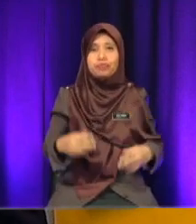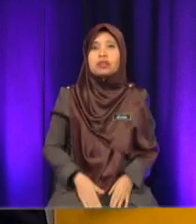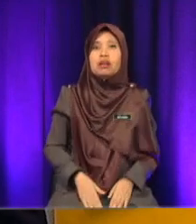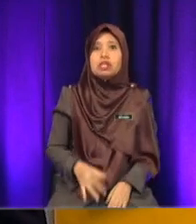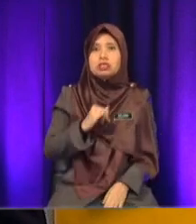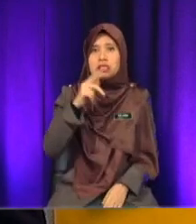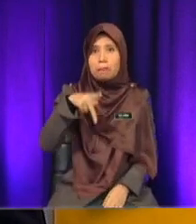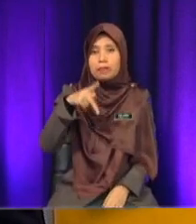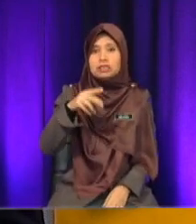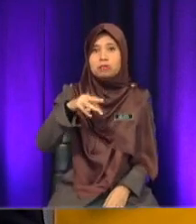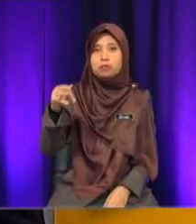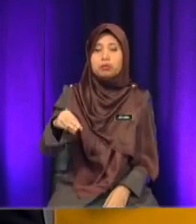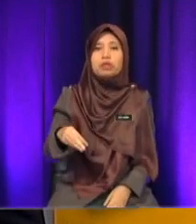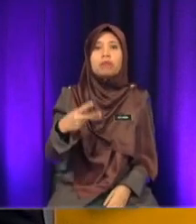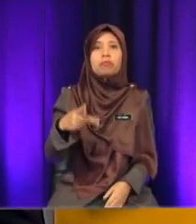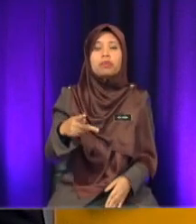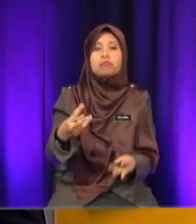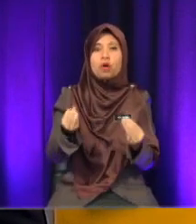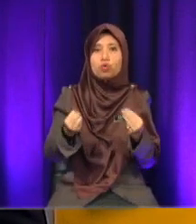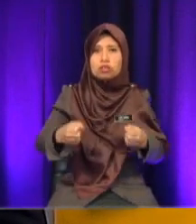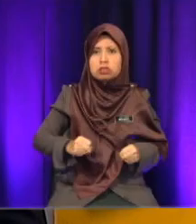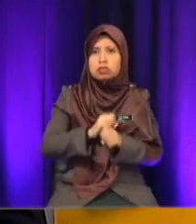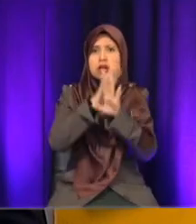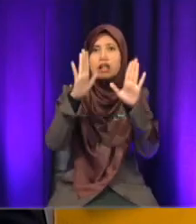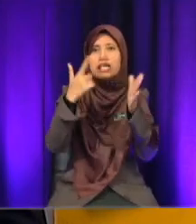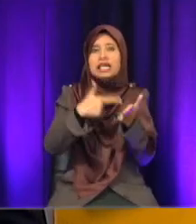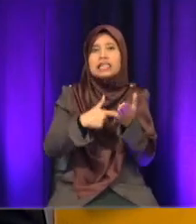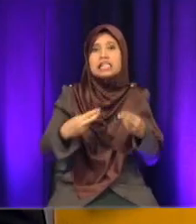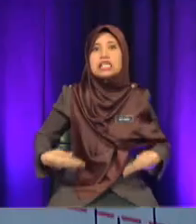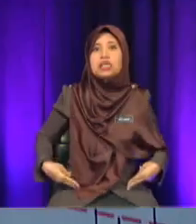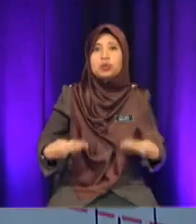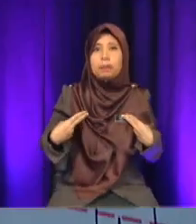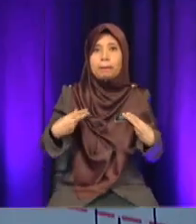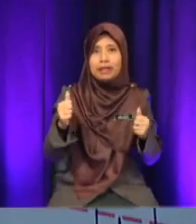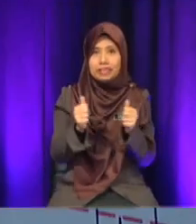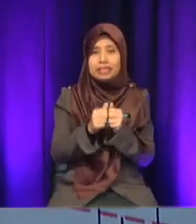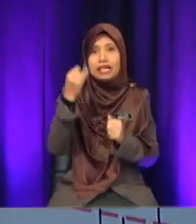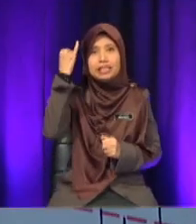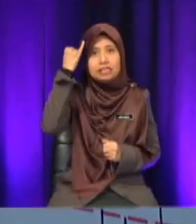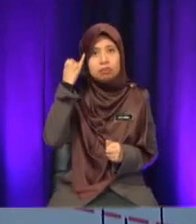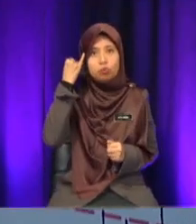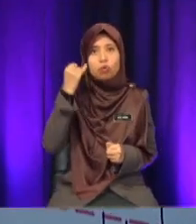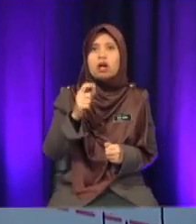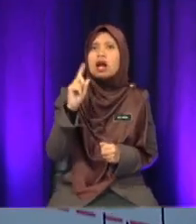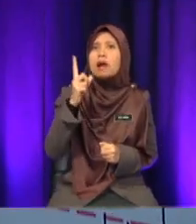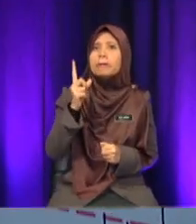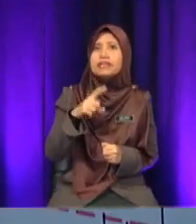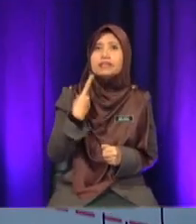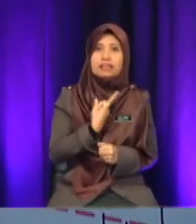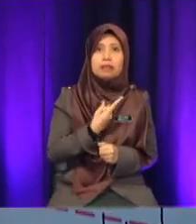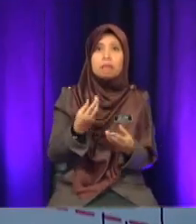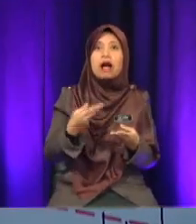saya pasti murid-muri di rumah nak Terangkan lagi kehidupan mereka dengan ilmu belajar dengan lebih lanjut Kak menikah